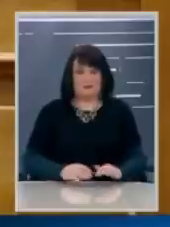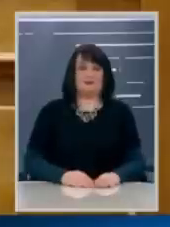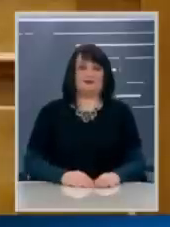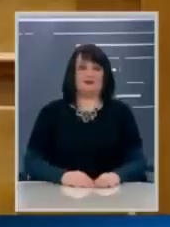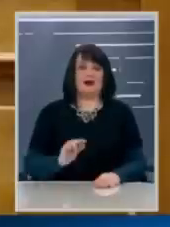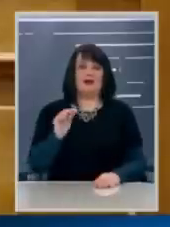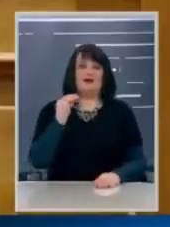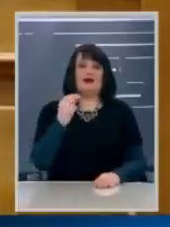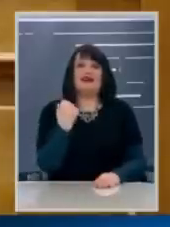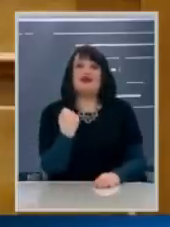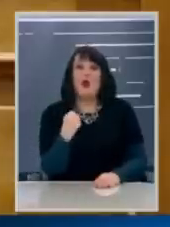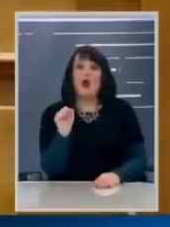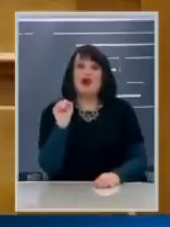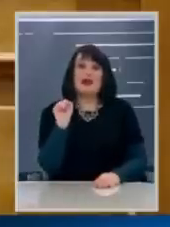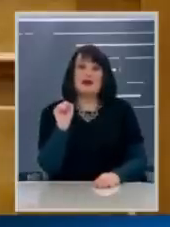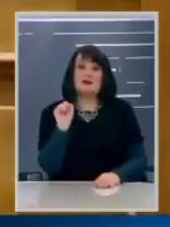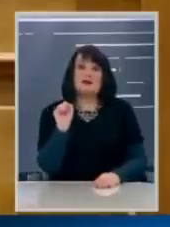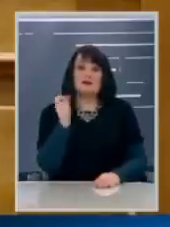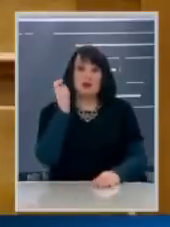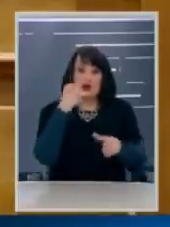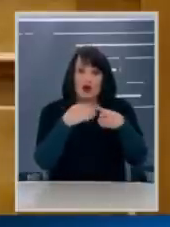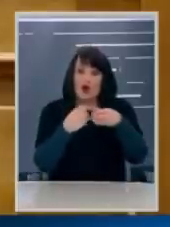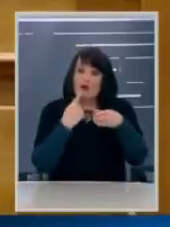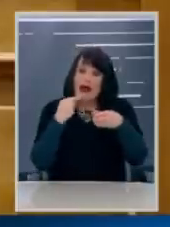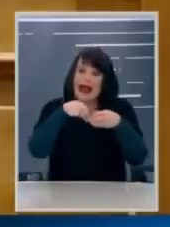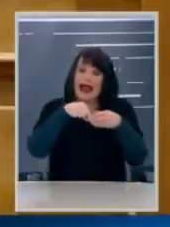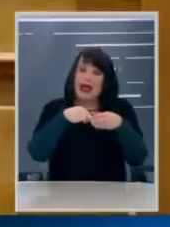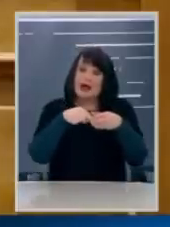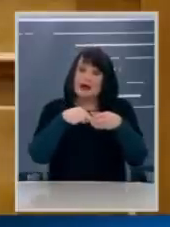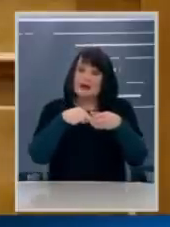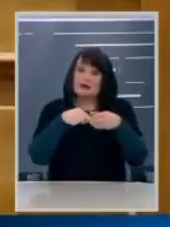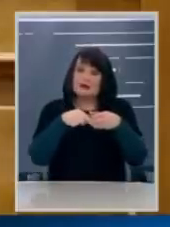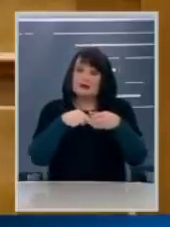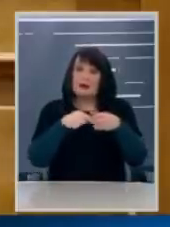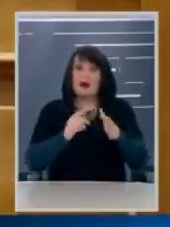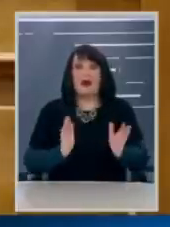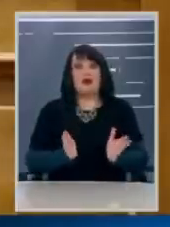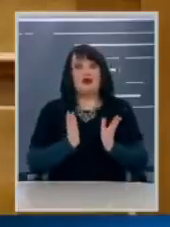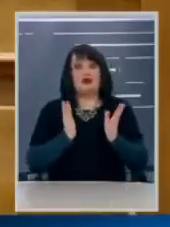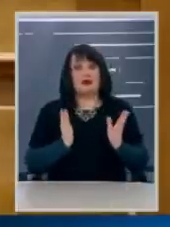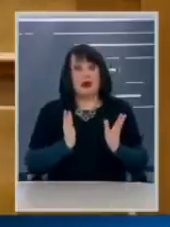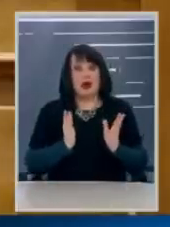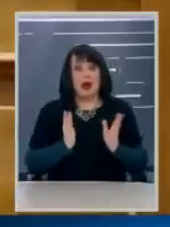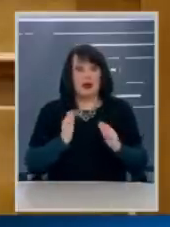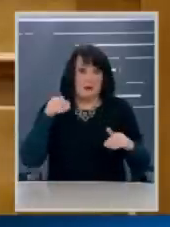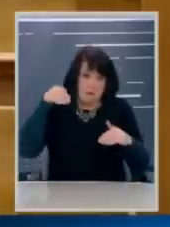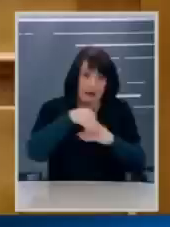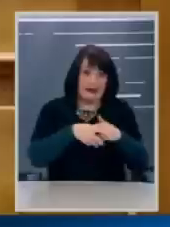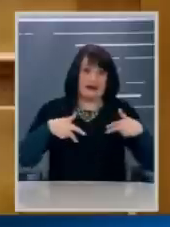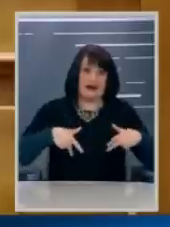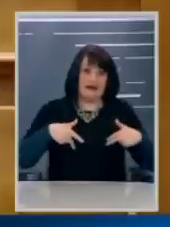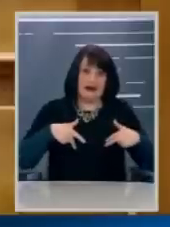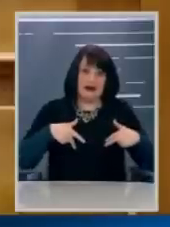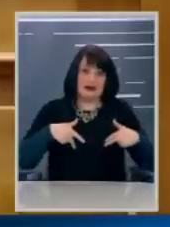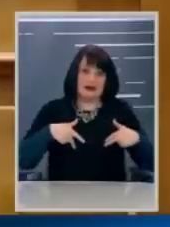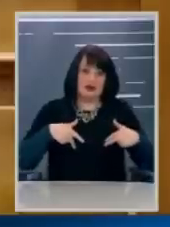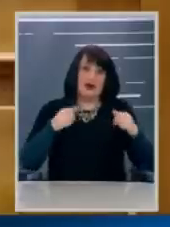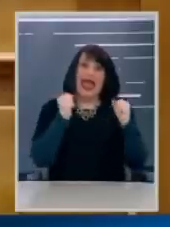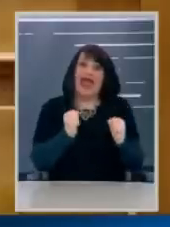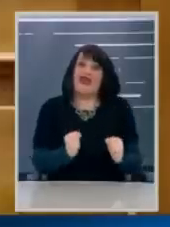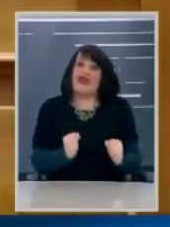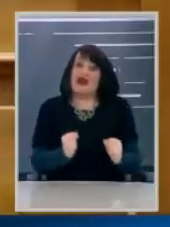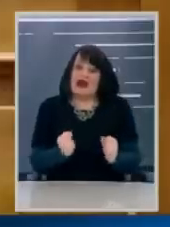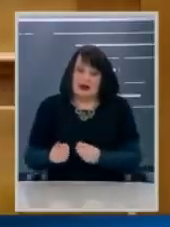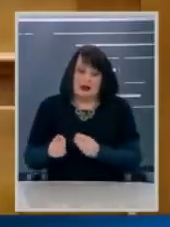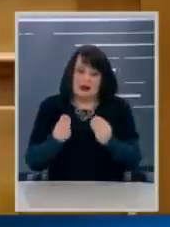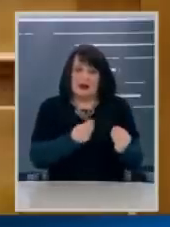βουλευτής που διαφωνεί, εκτός αν φτάνει στο σημείο να ανατρέψει την κυβέρνηση, παραδίδει την έδρα, αυτό